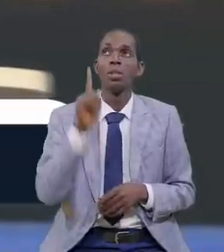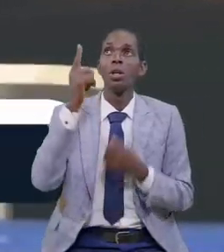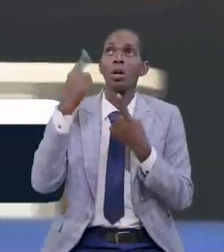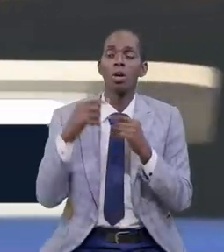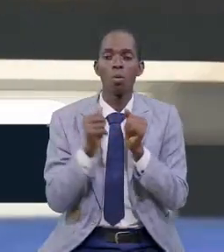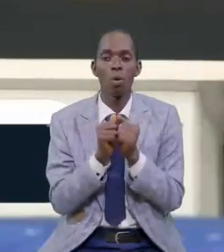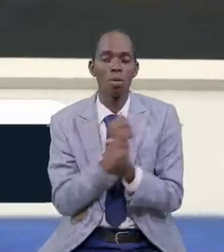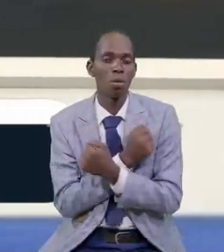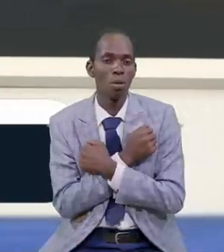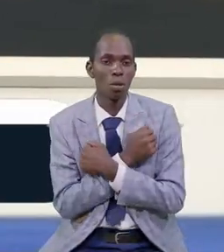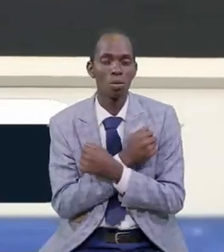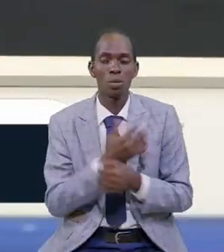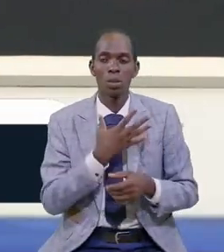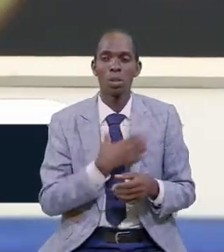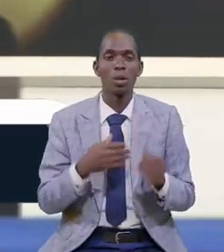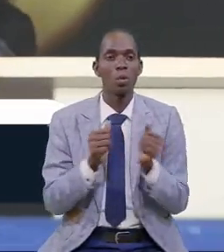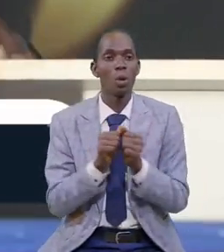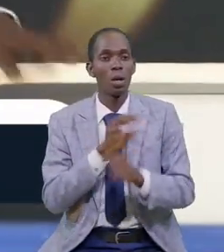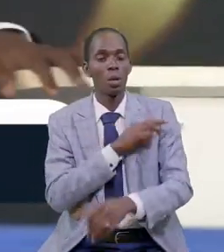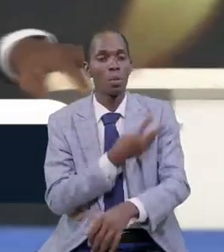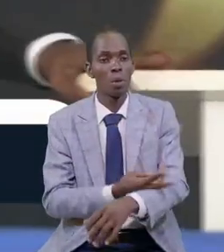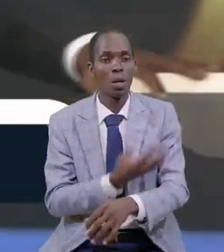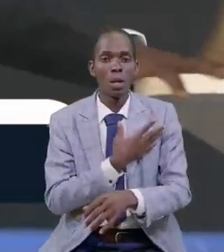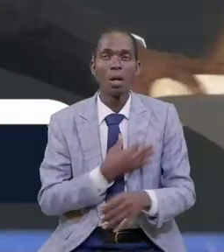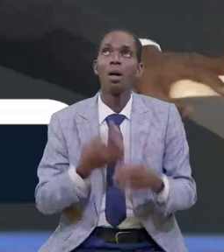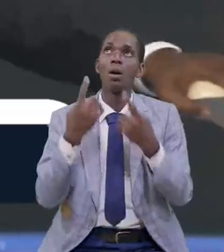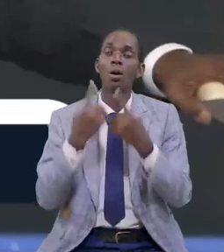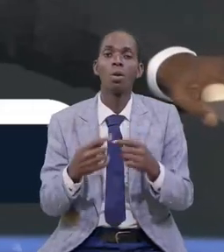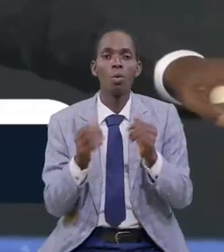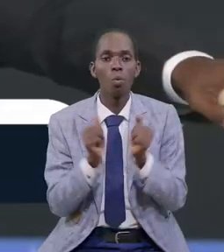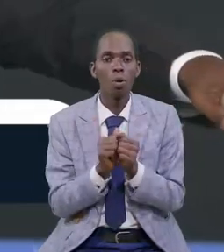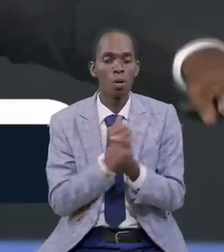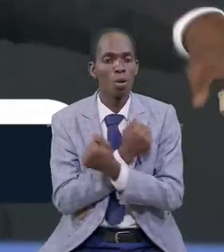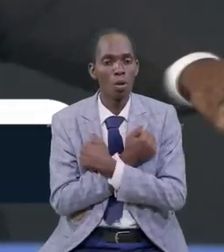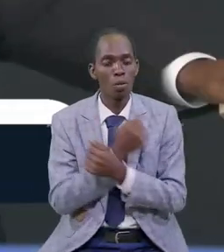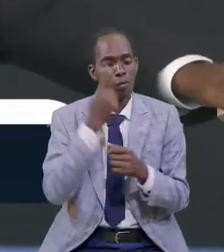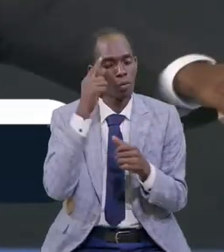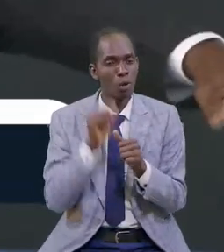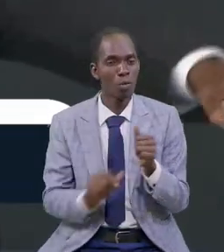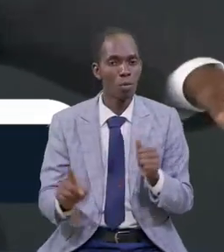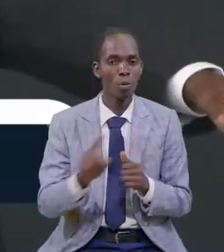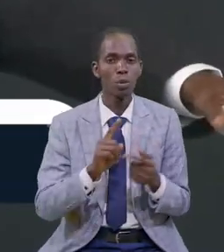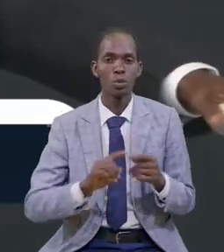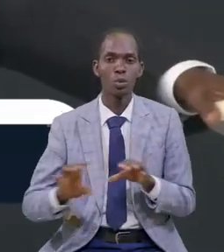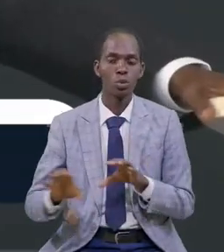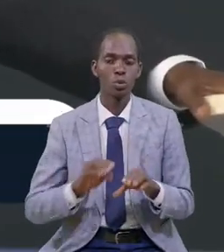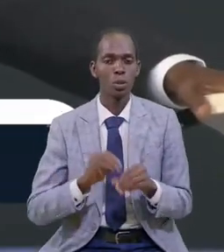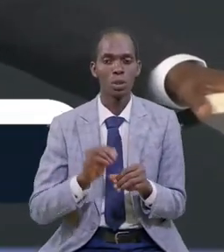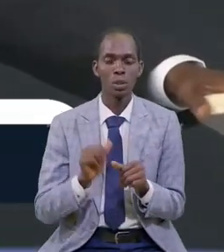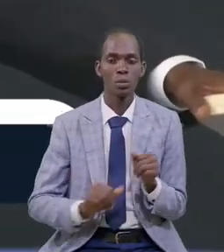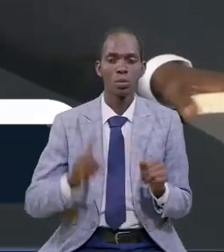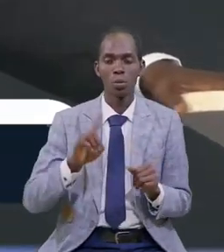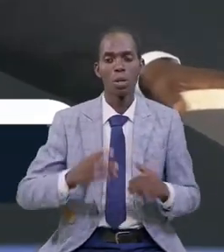vient avec la force et il vient avec l'amour pour tout le monde pour faire dans chaque